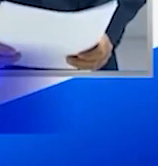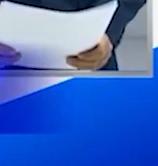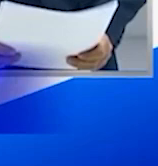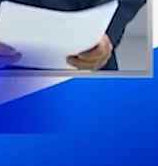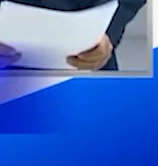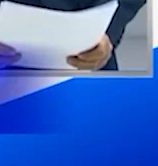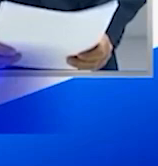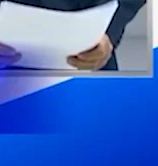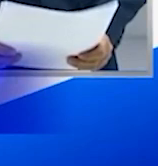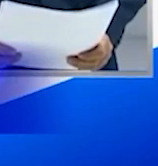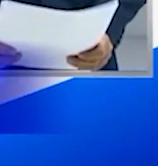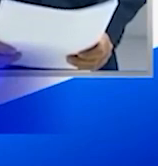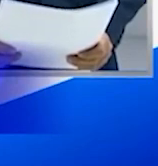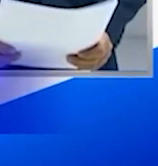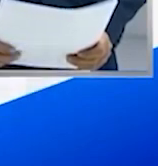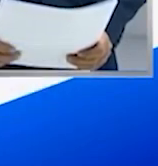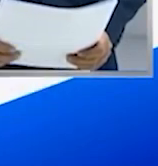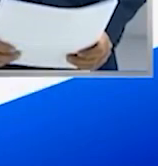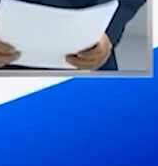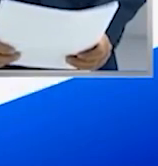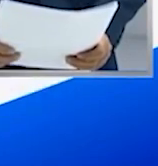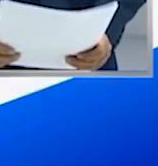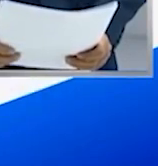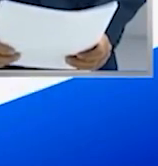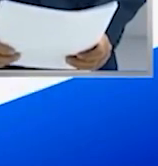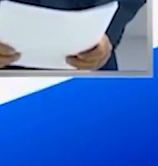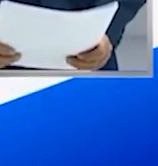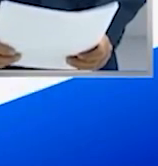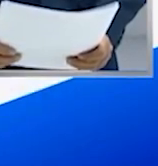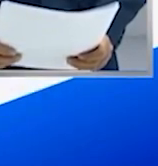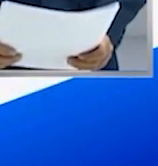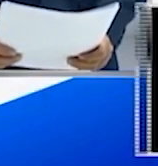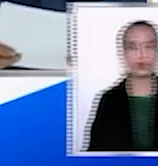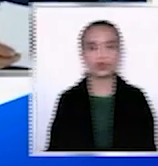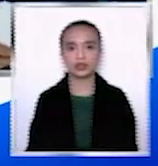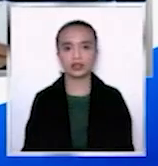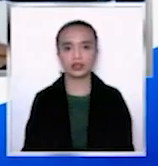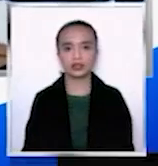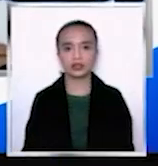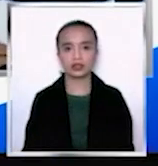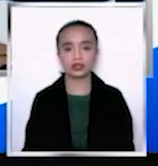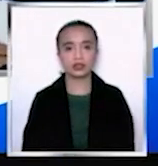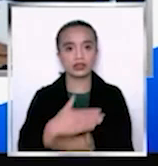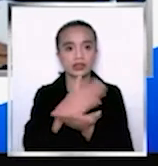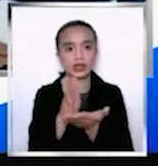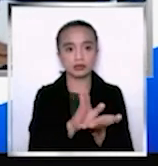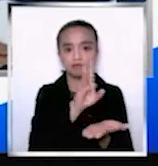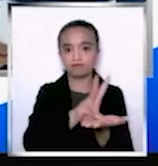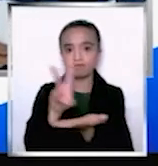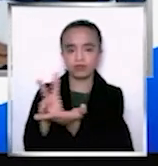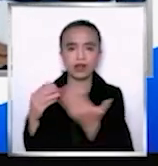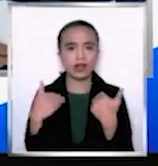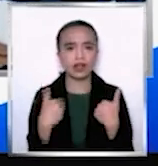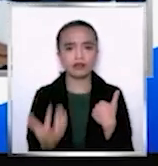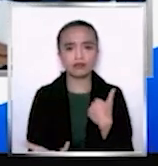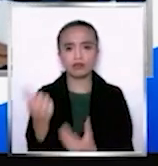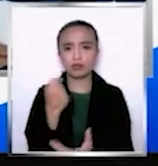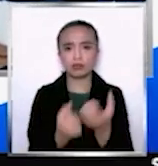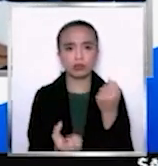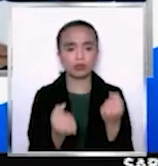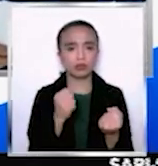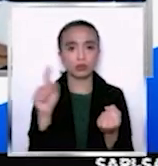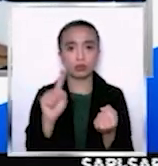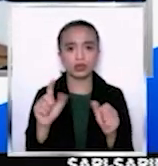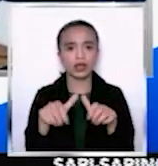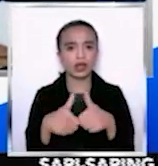Magandang gabi po, Luzon, Visayas at Mindanao. Kanya-kanyang gimmick ang ilang lungsod sa Metro Manila sa pag-arangkada ng bakunahan sa